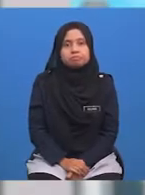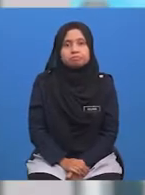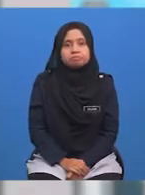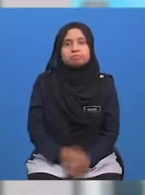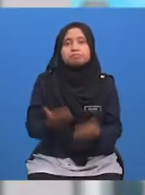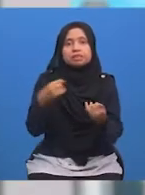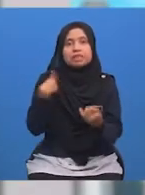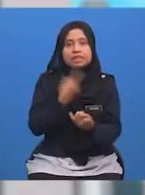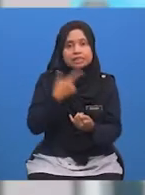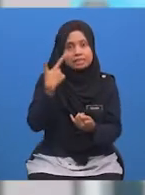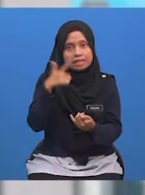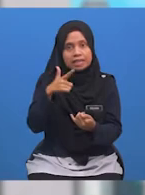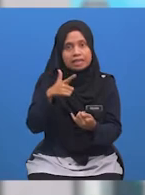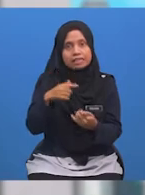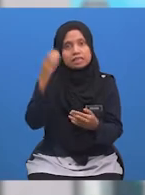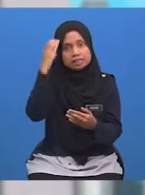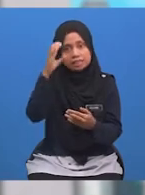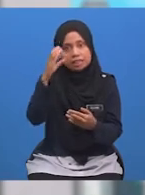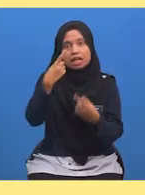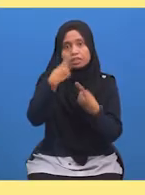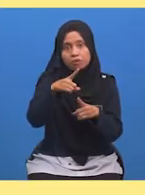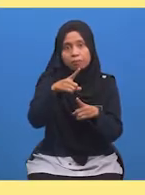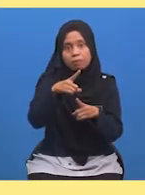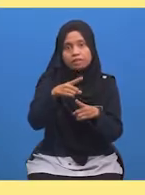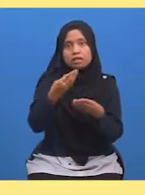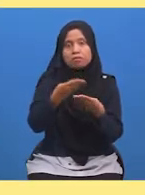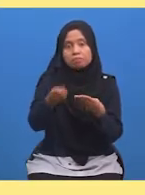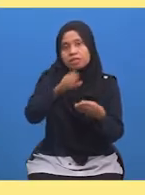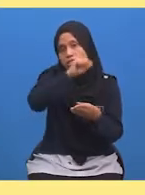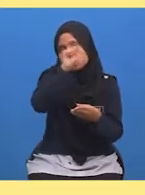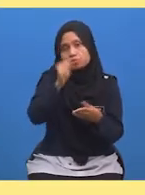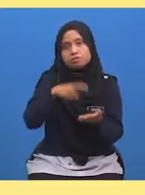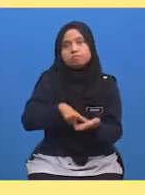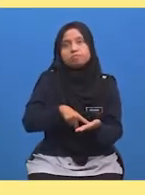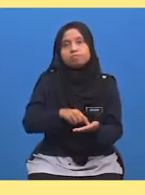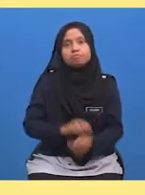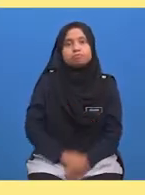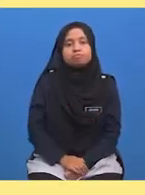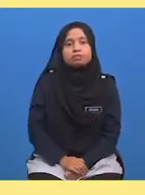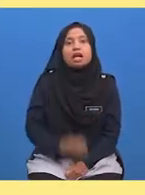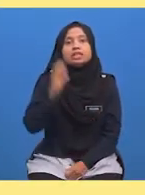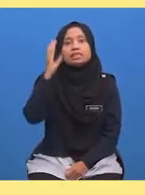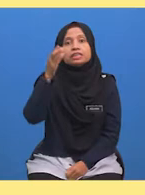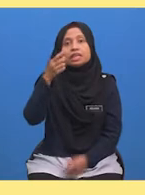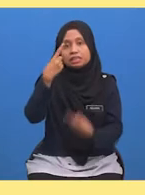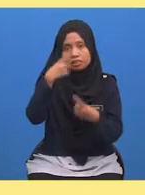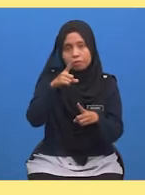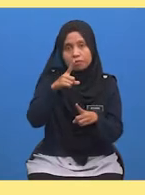Mari kita lihat cadangan jawapan bagi soalan ini. Cadangan